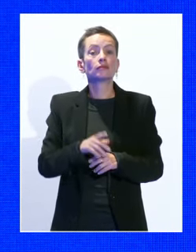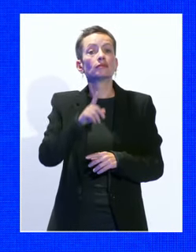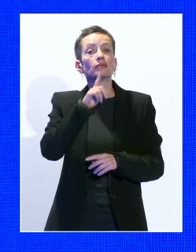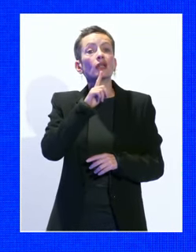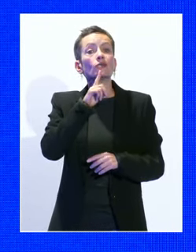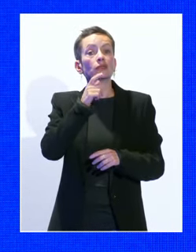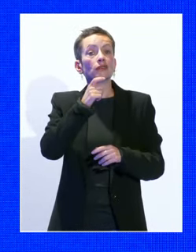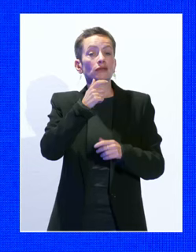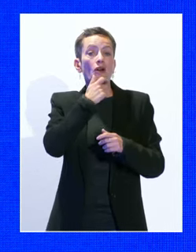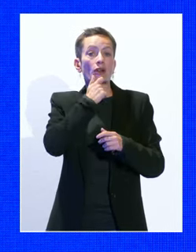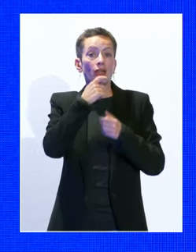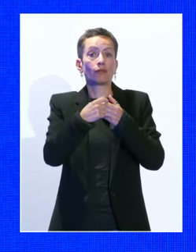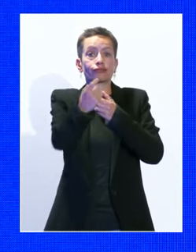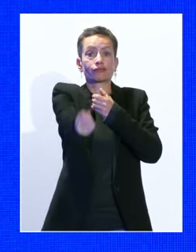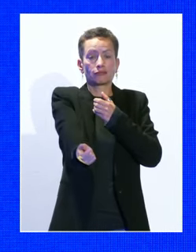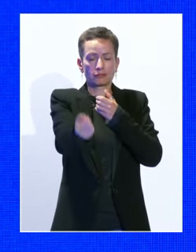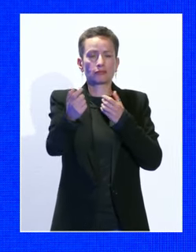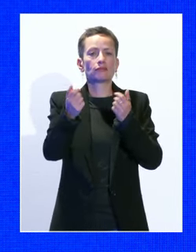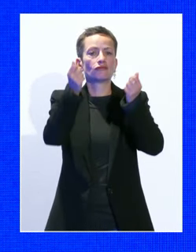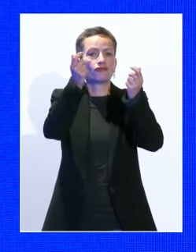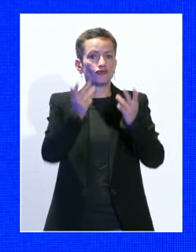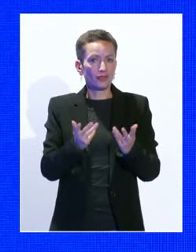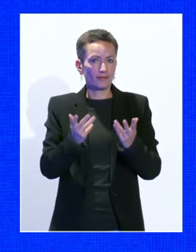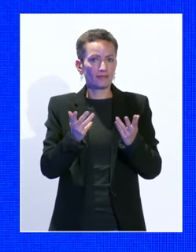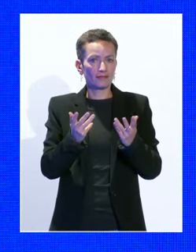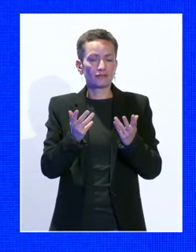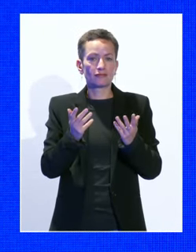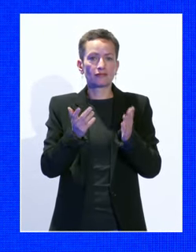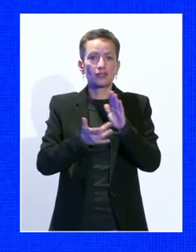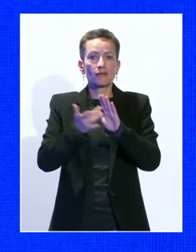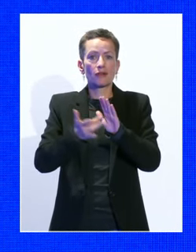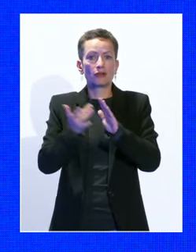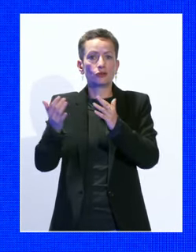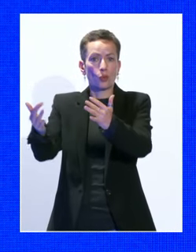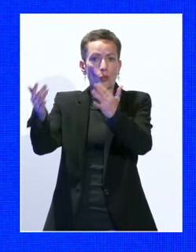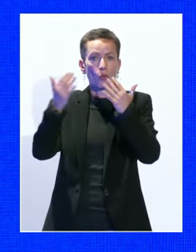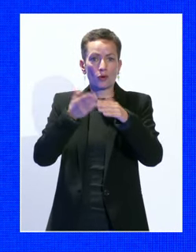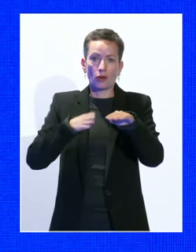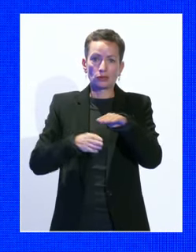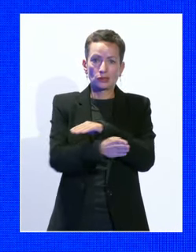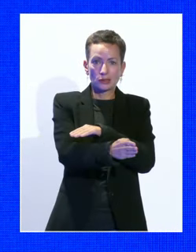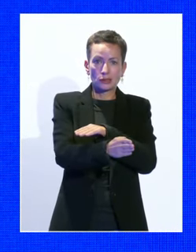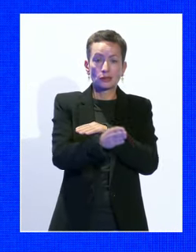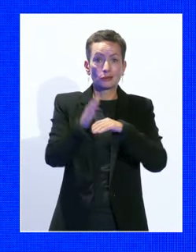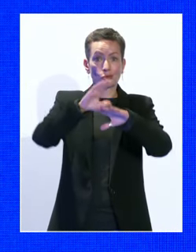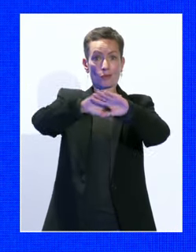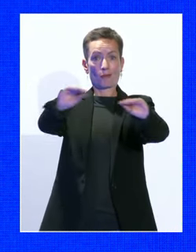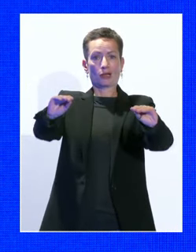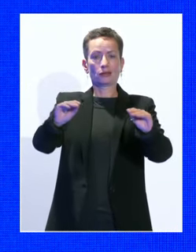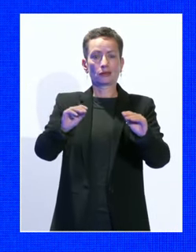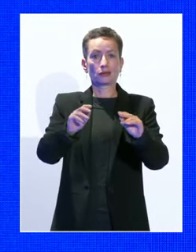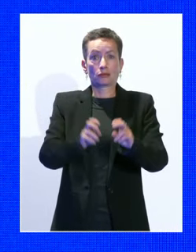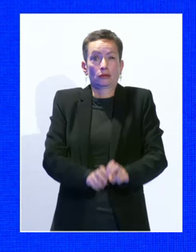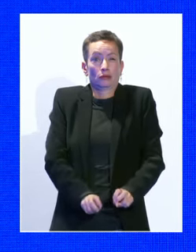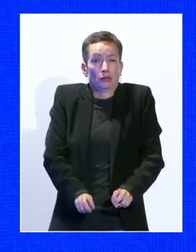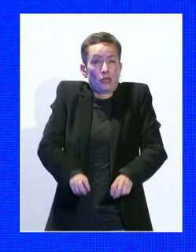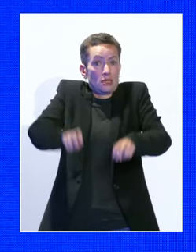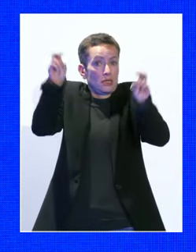le Brexit, le chiffre de l'immigration clandestine en Grande-Bretagne a